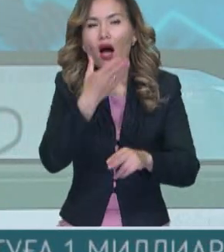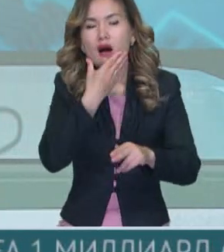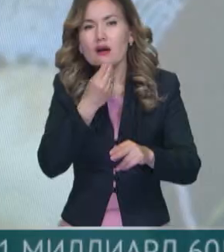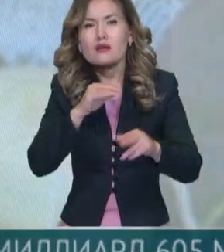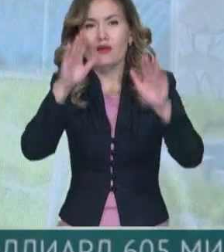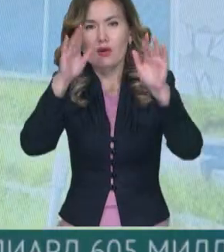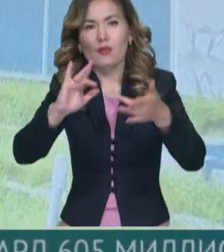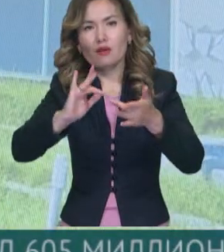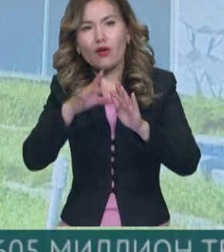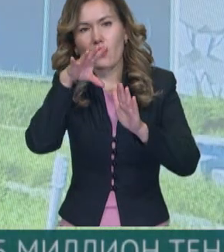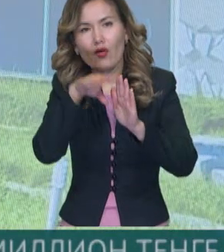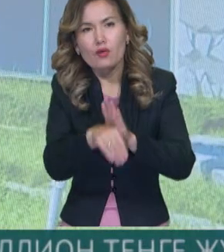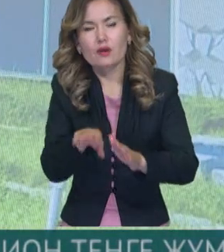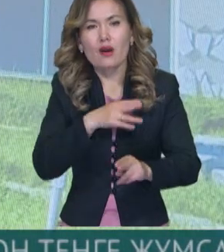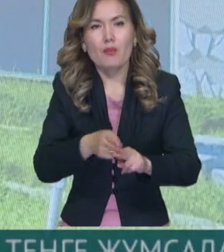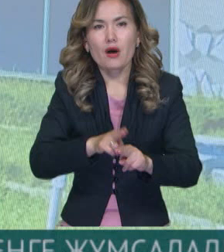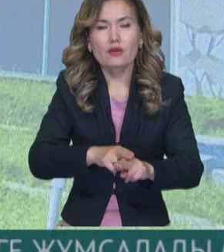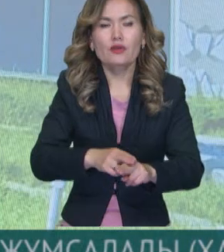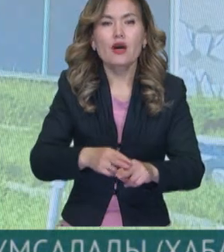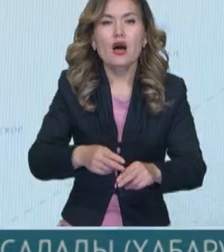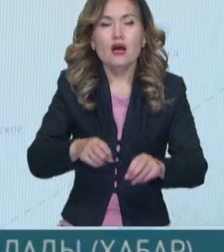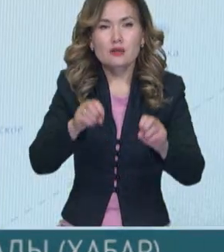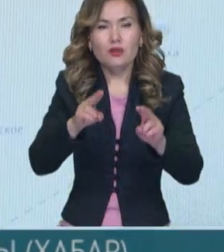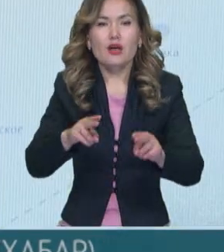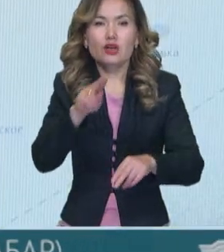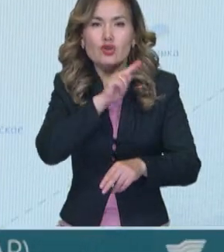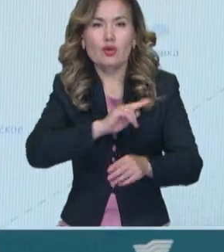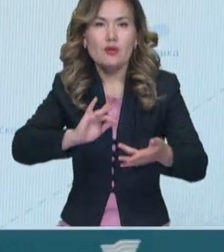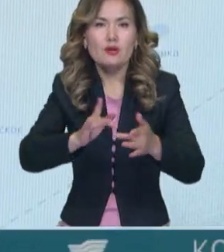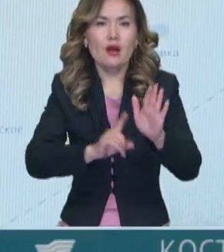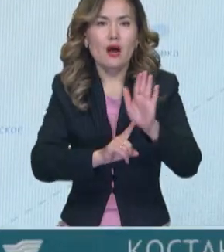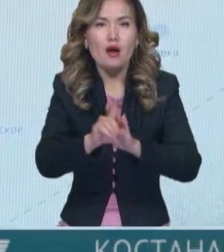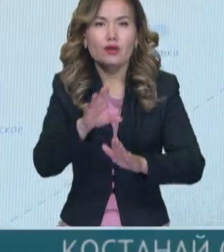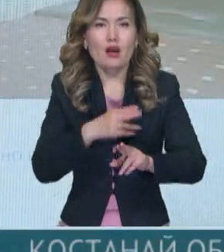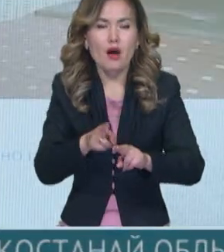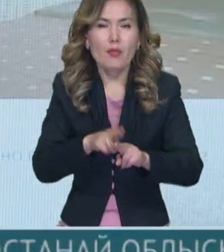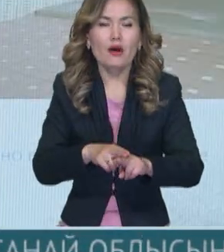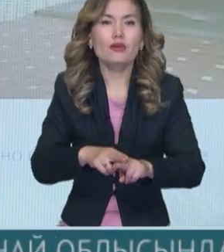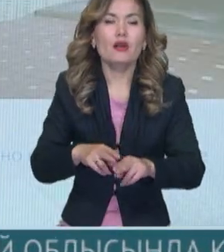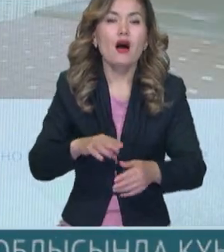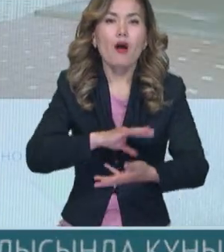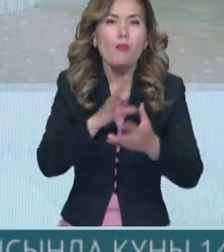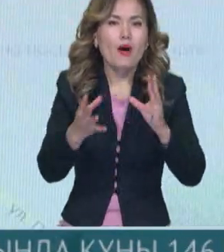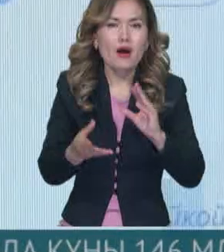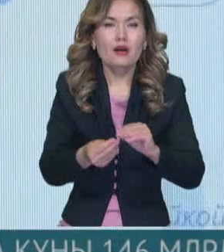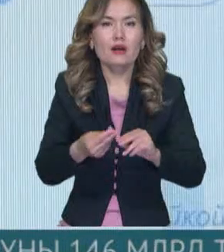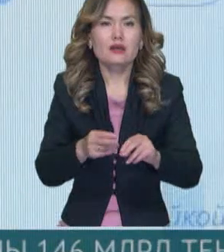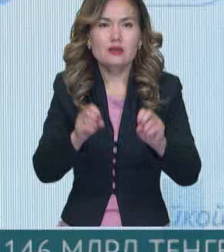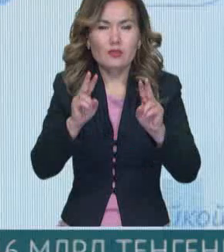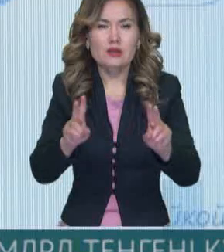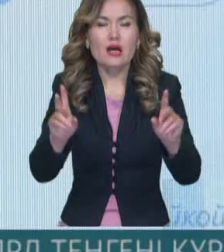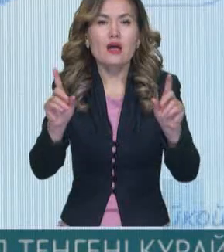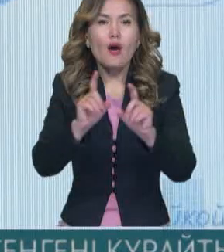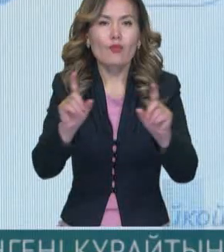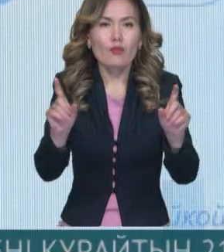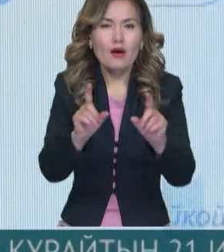жақында туристерге бағдар беретін интеллектуалдық чат жұмысты бастайды. Халық көп шоғырланған жерлерде ақпараттық дүңгіршіктер пайда болады.